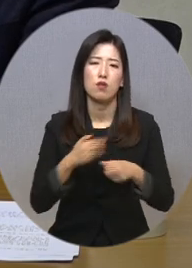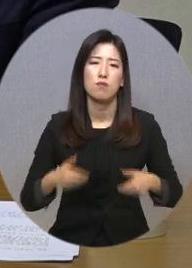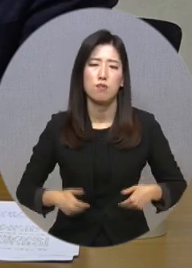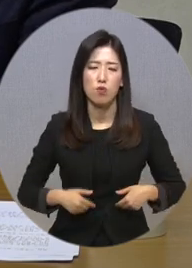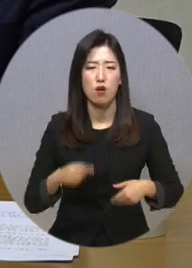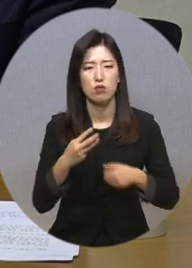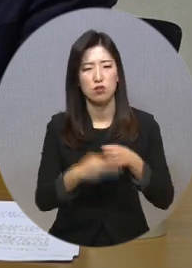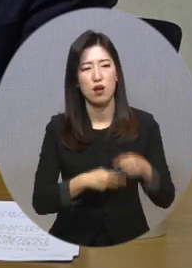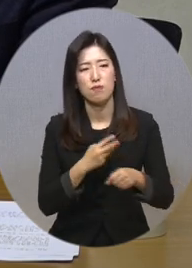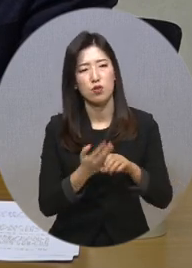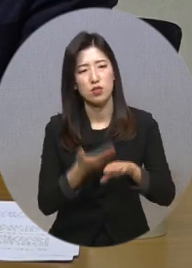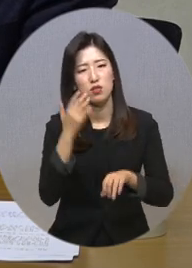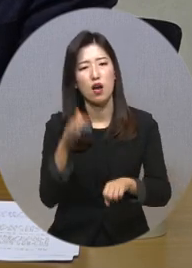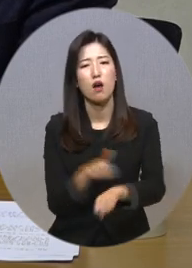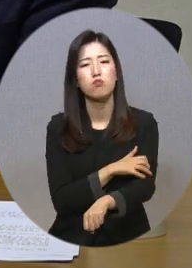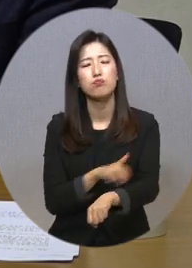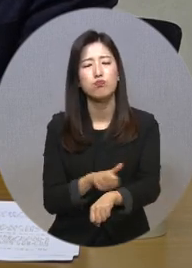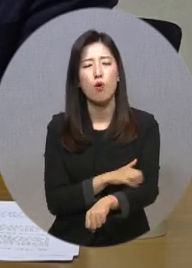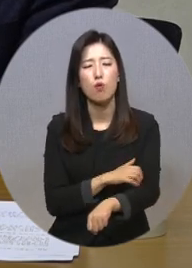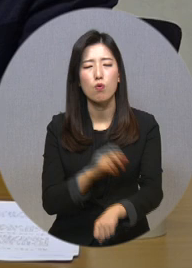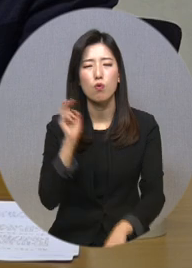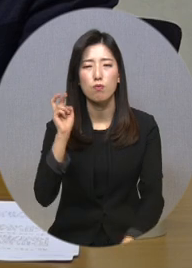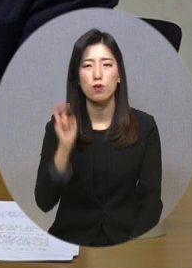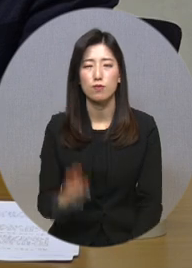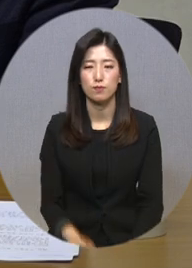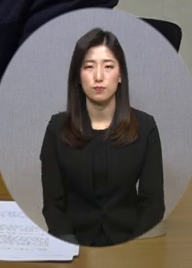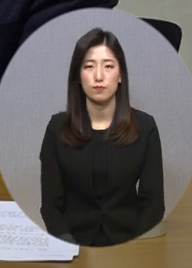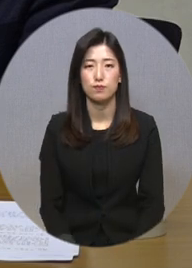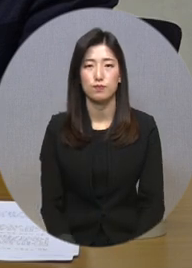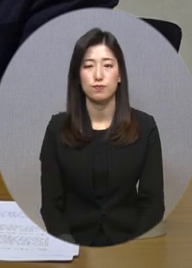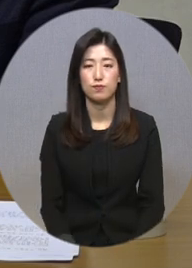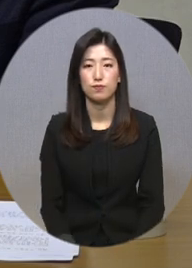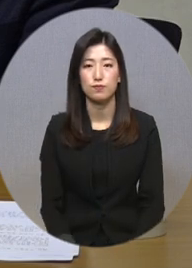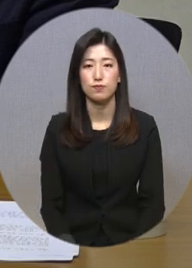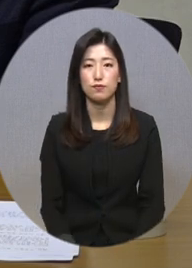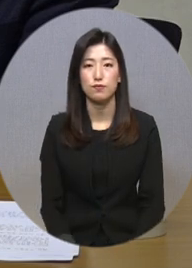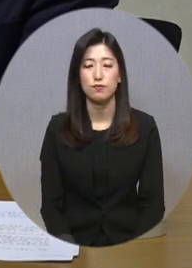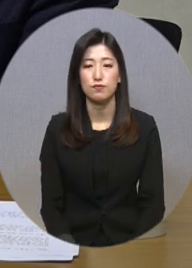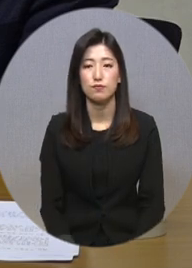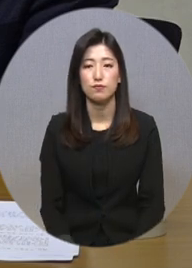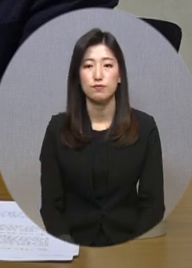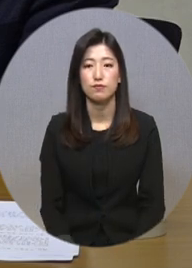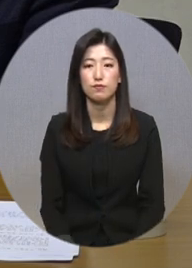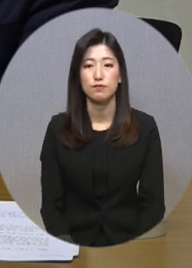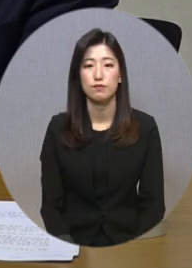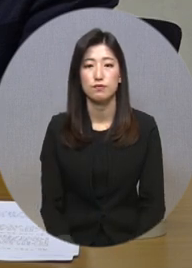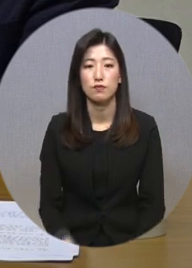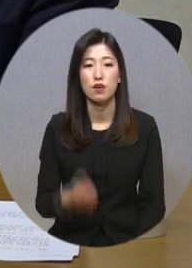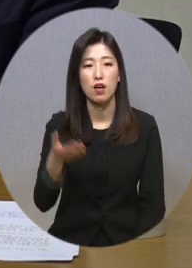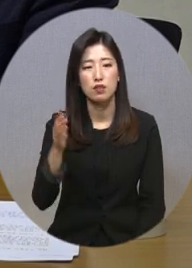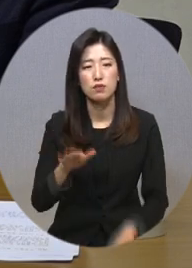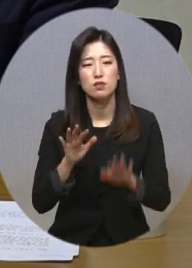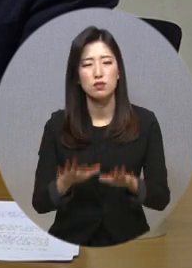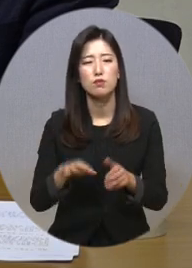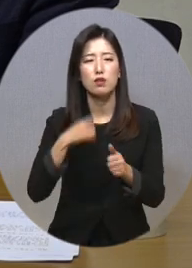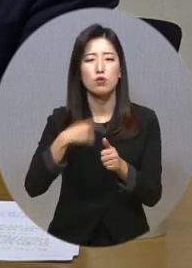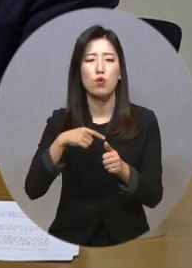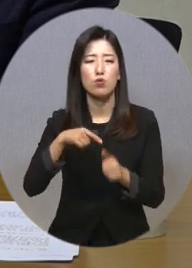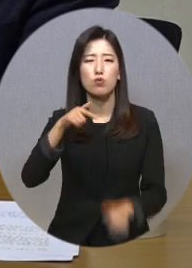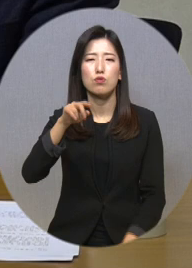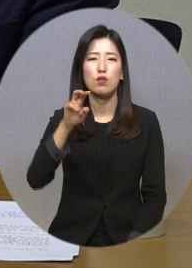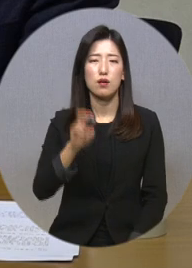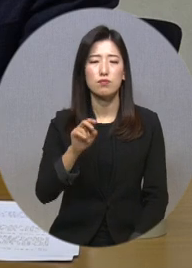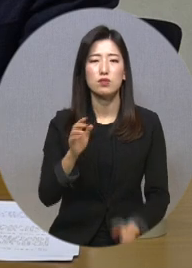겪게 될 것으로 저는 보고 있습니다. 그러나 이미 교육감 전형은 시작되었습니다.